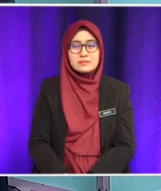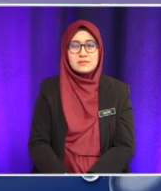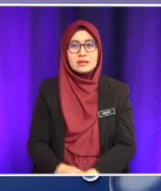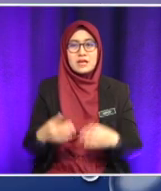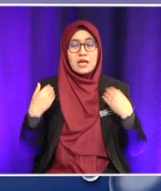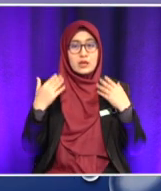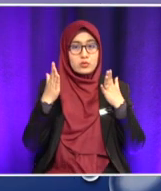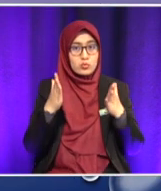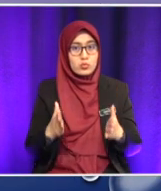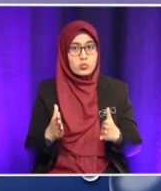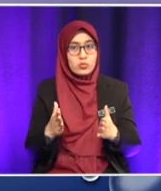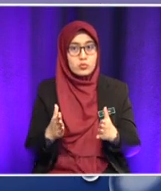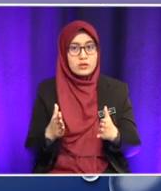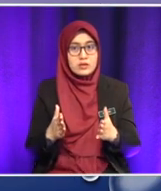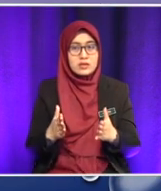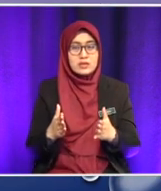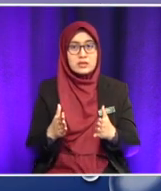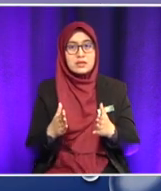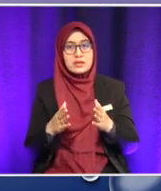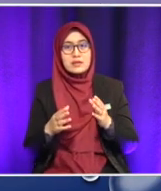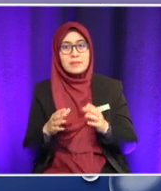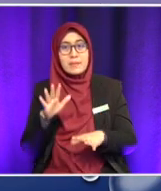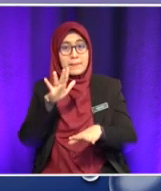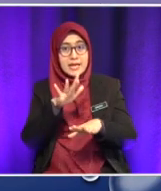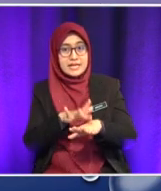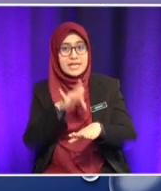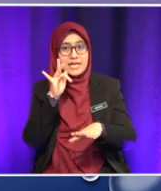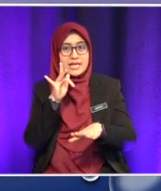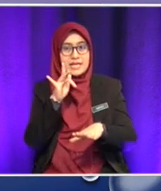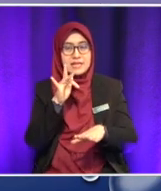mengajak anda ke kedai makan atas alasan belanja